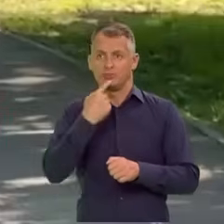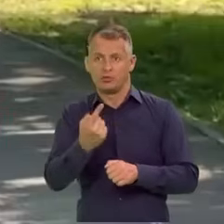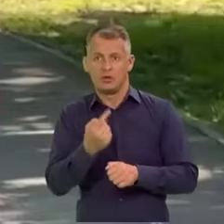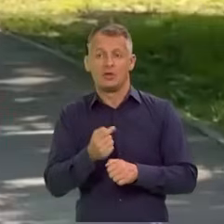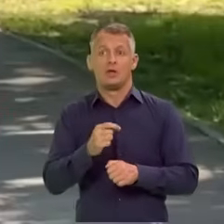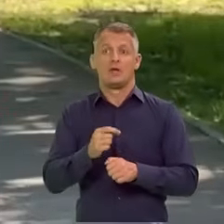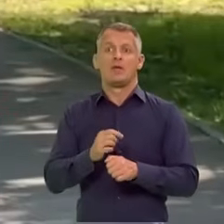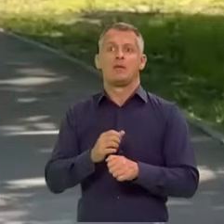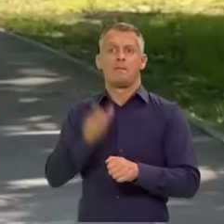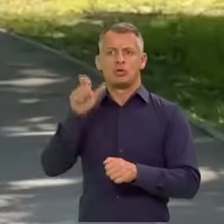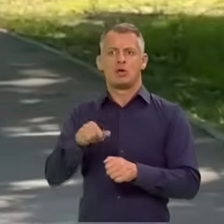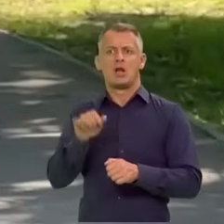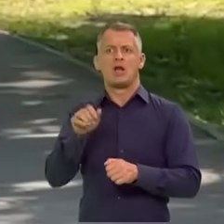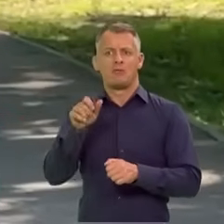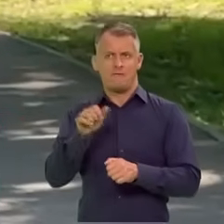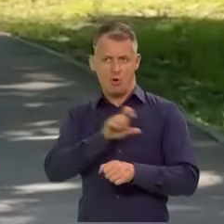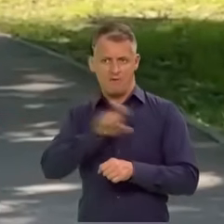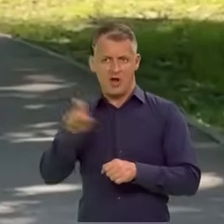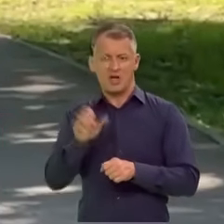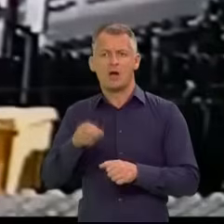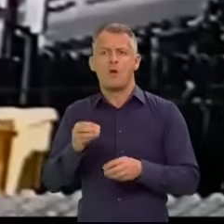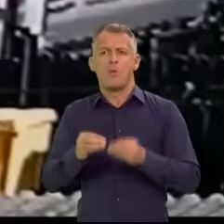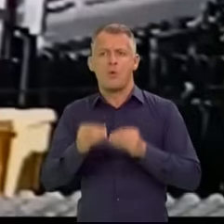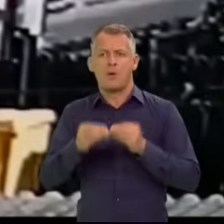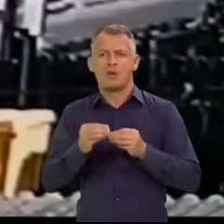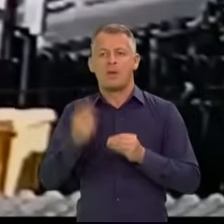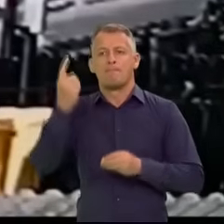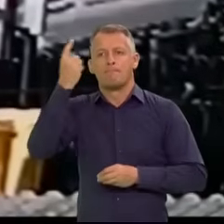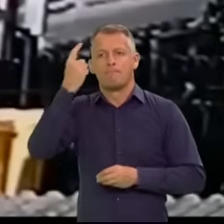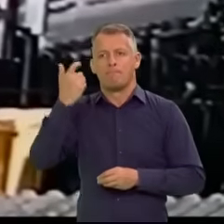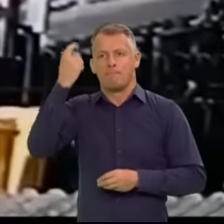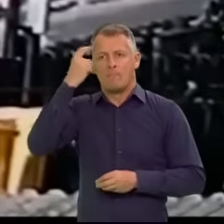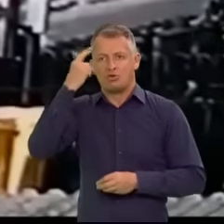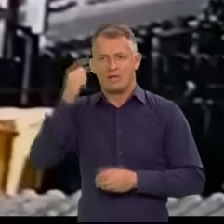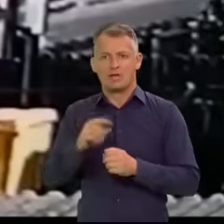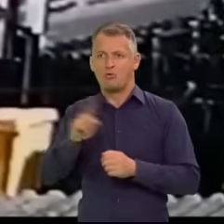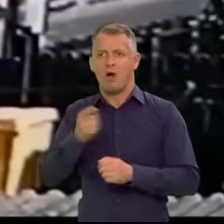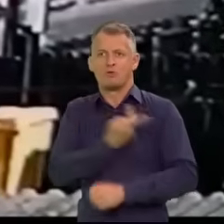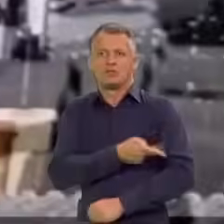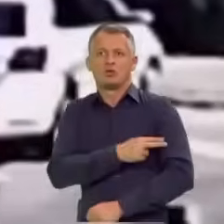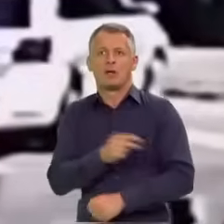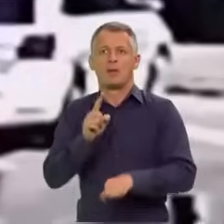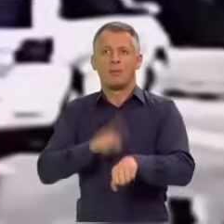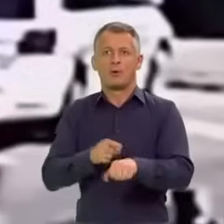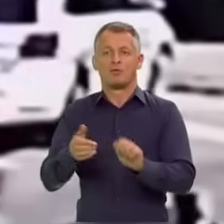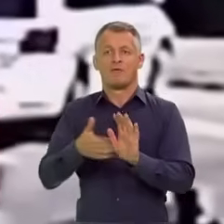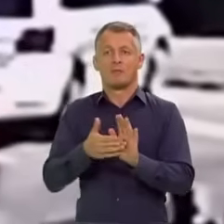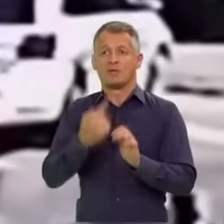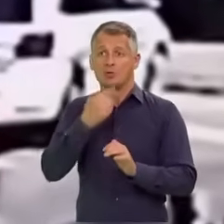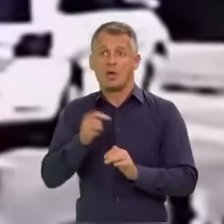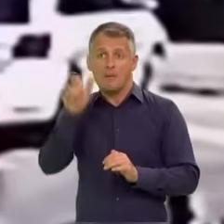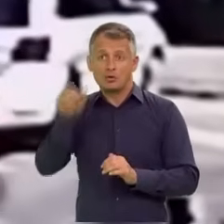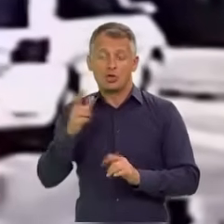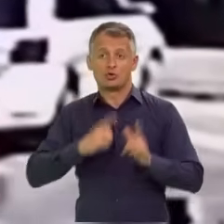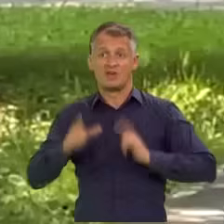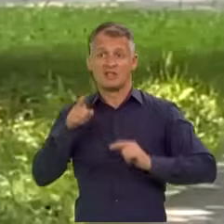Fojică, suferă de o tulburare de personalitate și nu a fost lucid la momentul faptei. A spus că oamenii care suferă de această tulburare